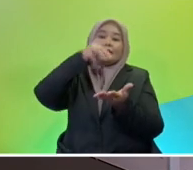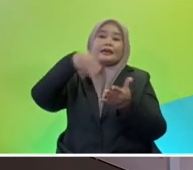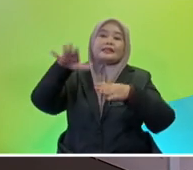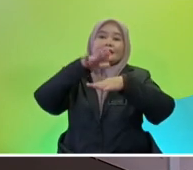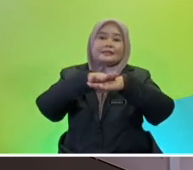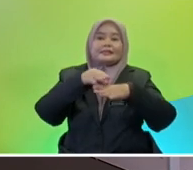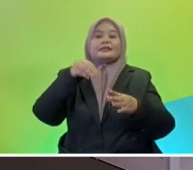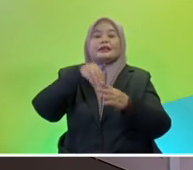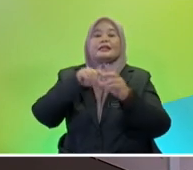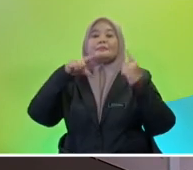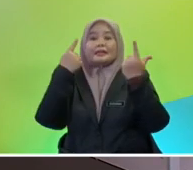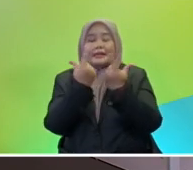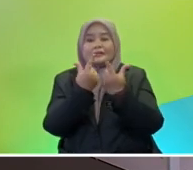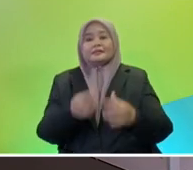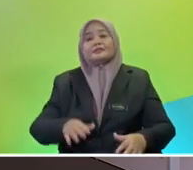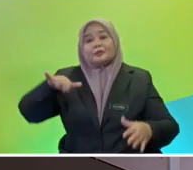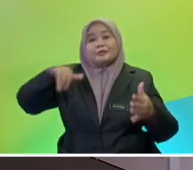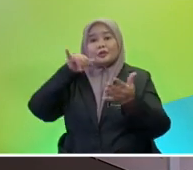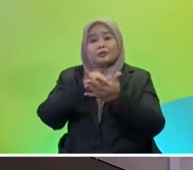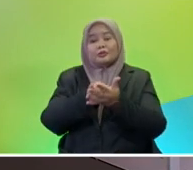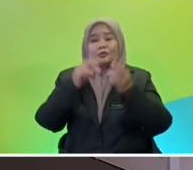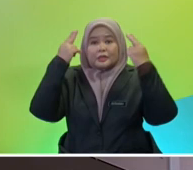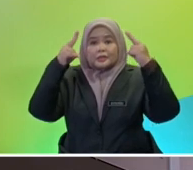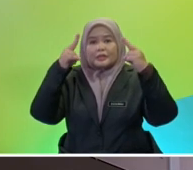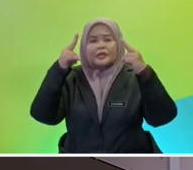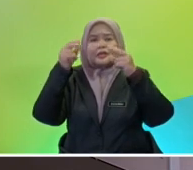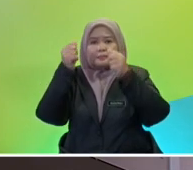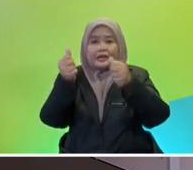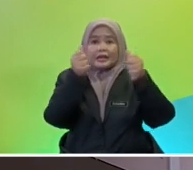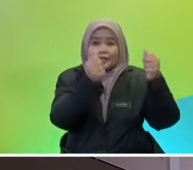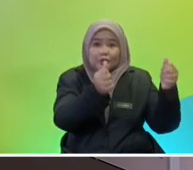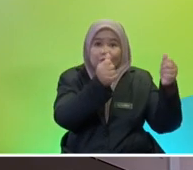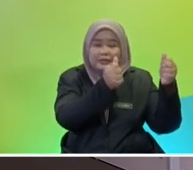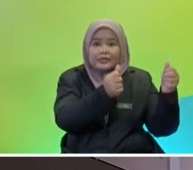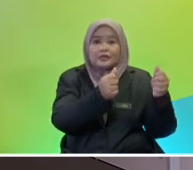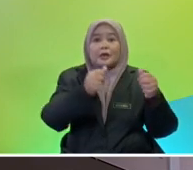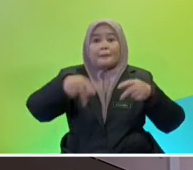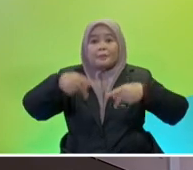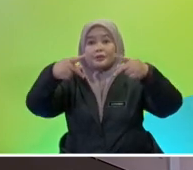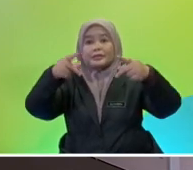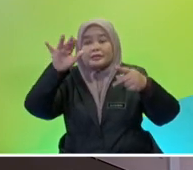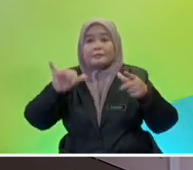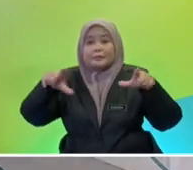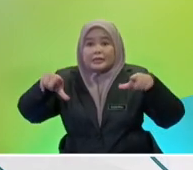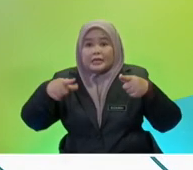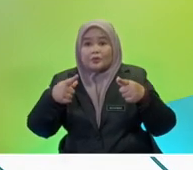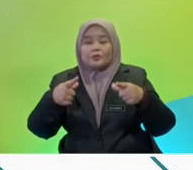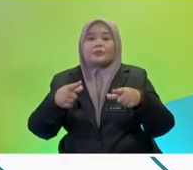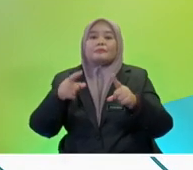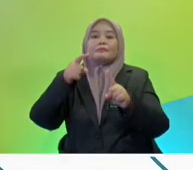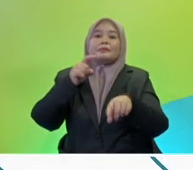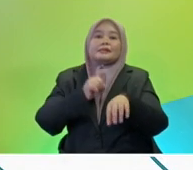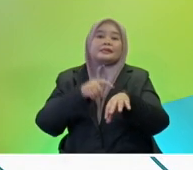sebelum itu oke ya Ustadzah telah mengatur eh mengatur kan proses yang berlaku ketika kita